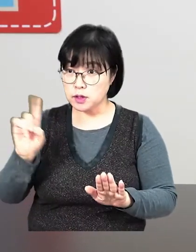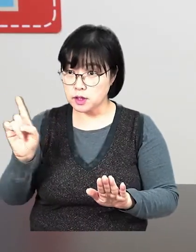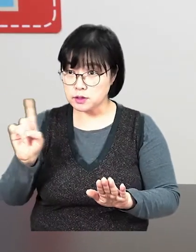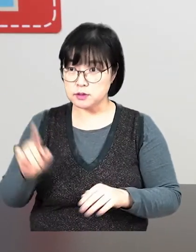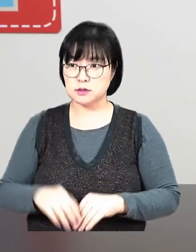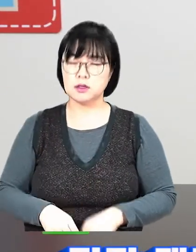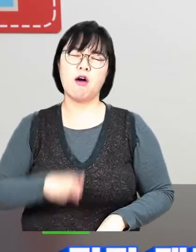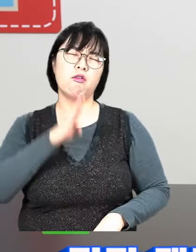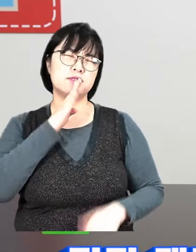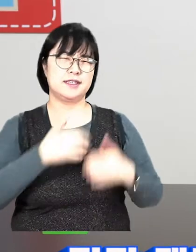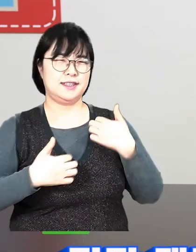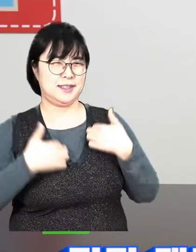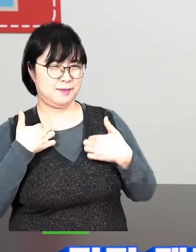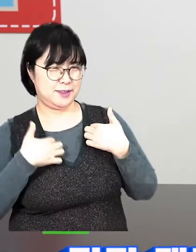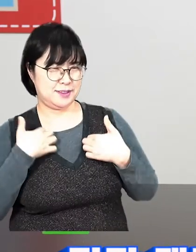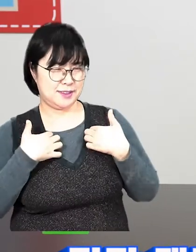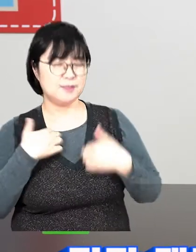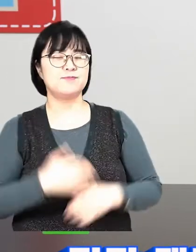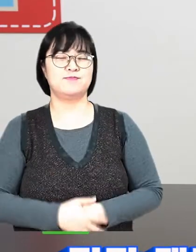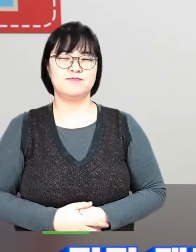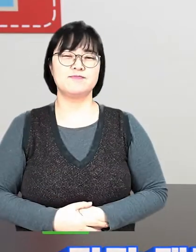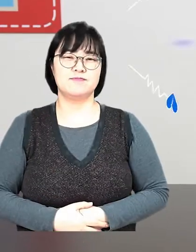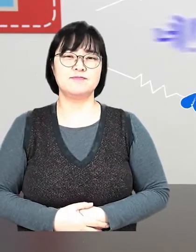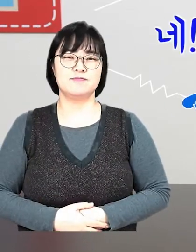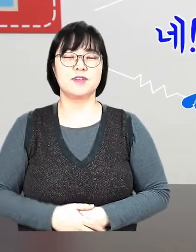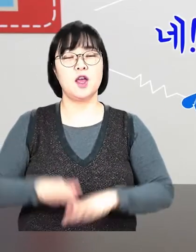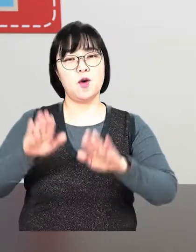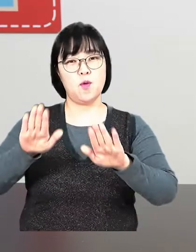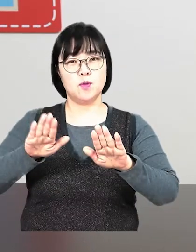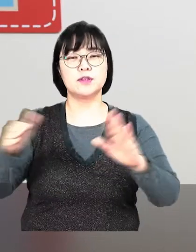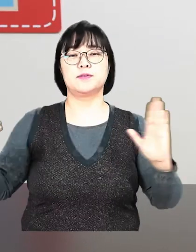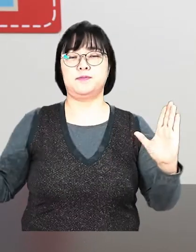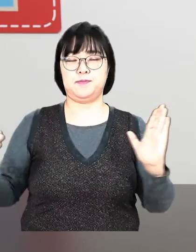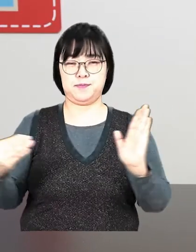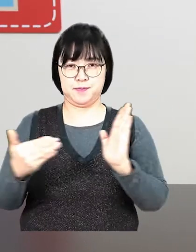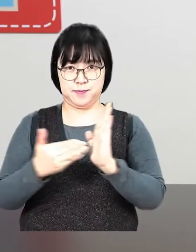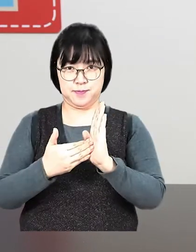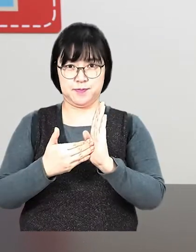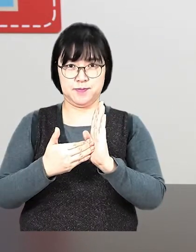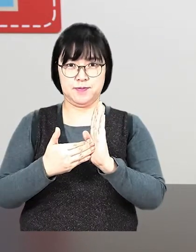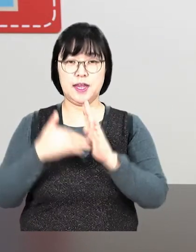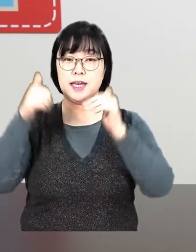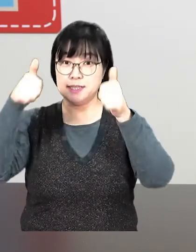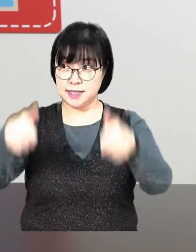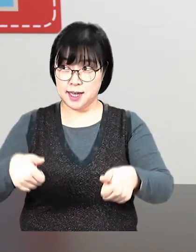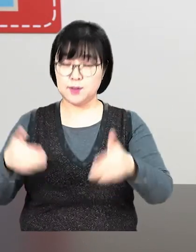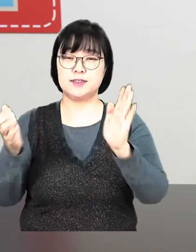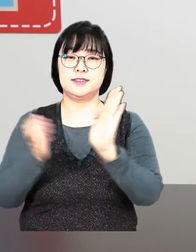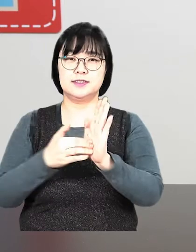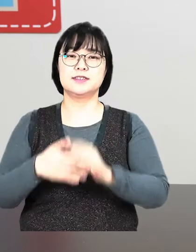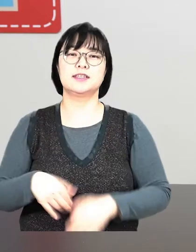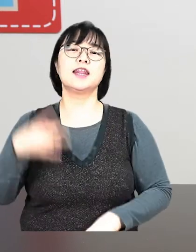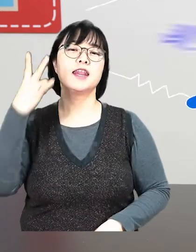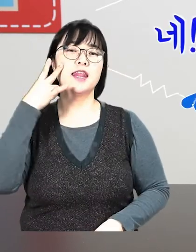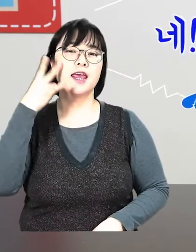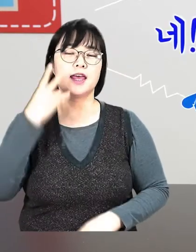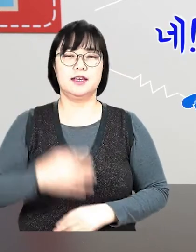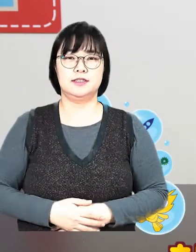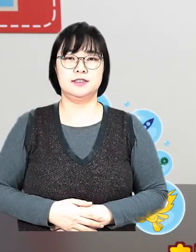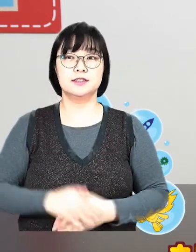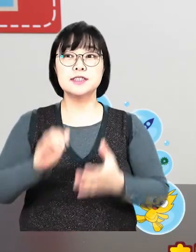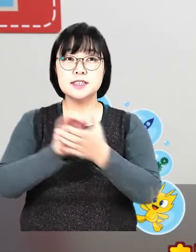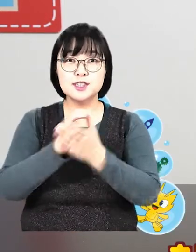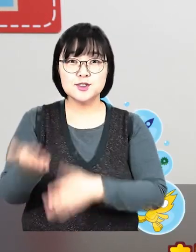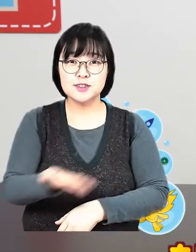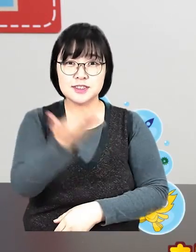네. 제이 오늘 어땠어요? 정말 재미있었어요. 있었어요? 네. 그러면 오늘 우리 여기서 마무리하고 우리 인사하고 끝내도록 할까요? 네.